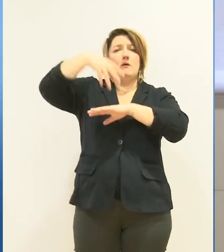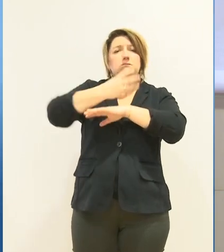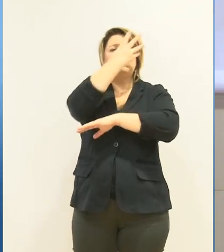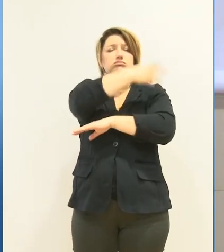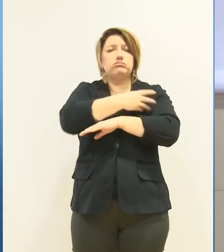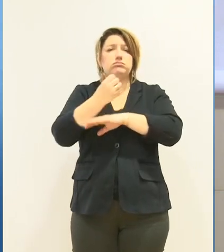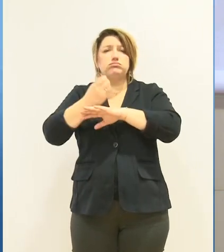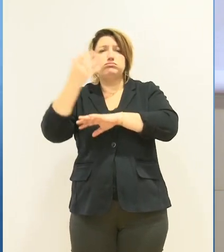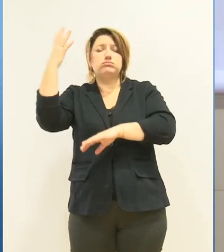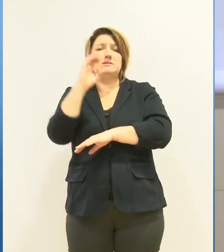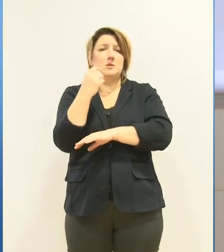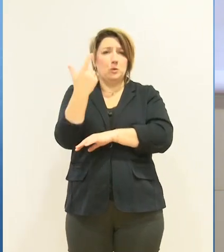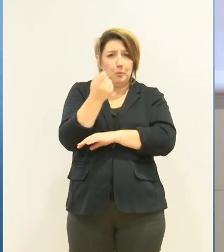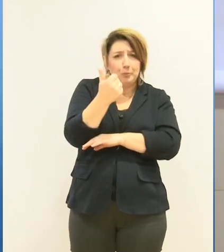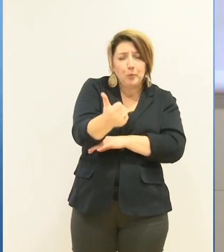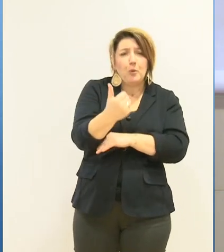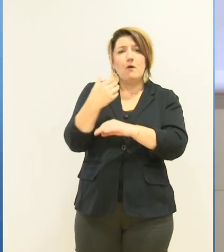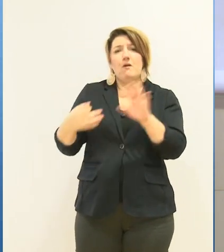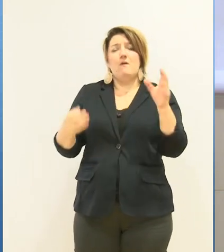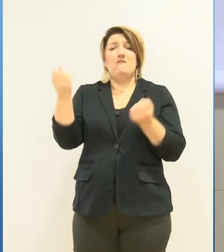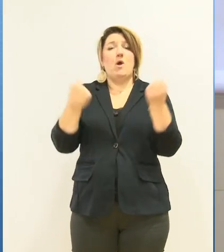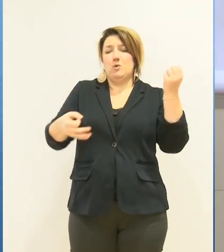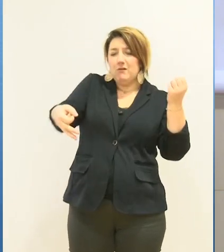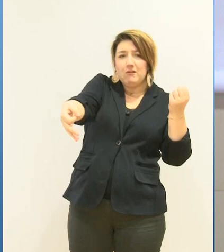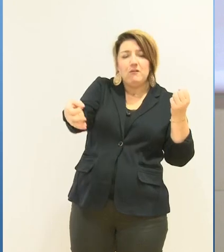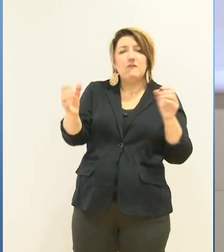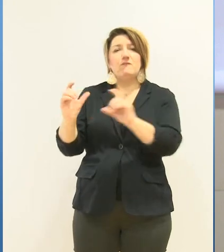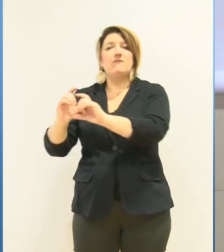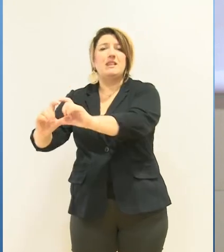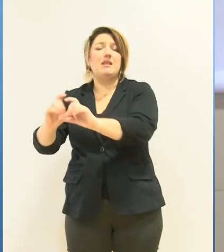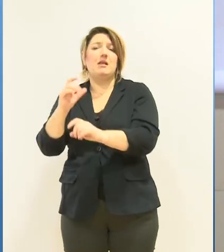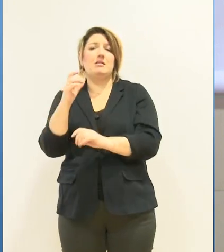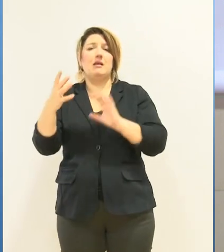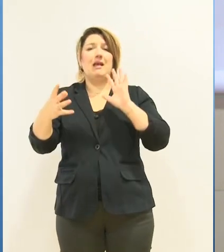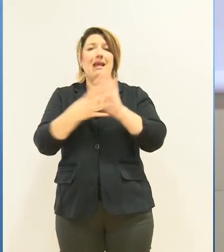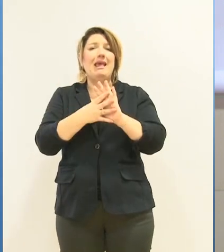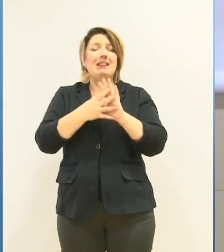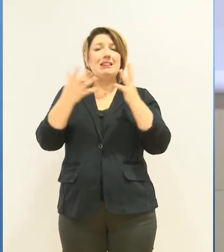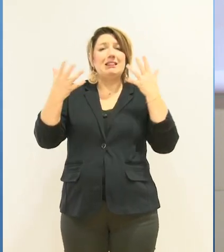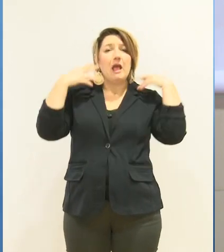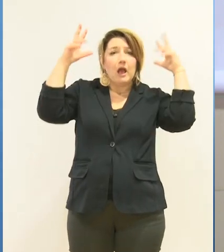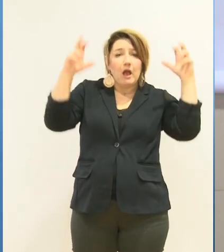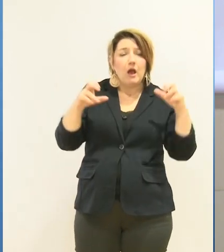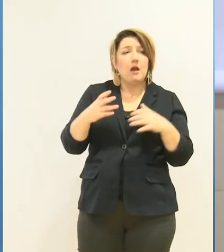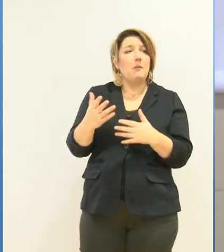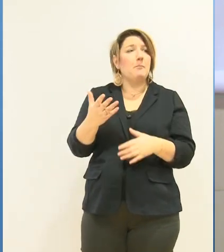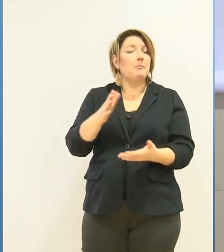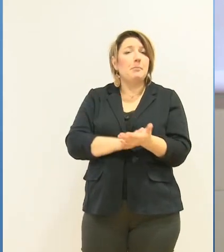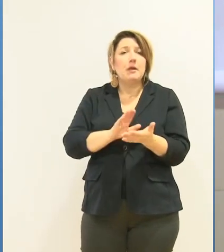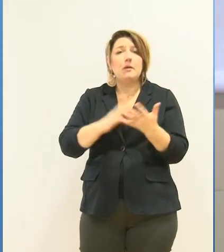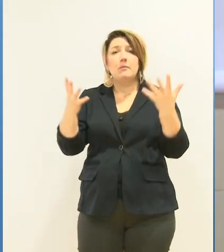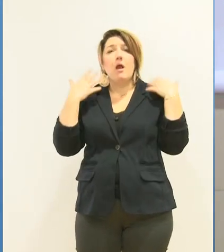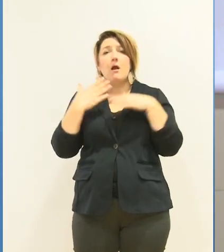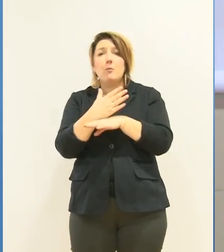mise en oeuvre des vignettes critères avec la zone un trafic limité avec le doublement de la prime rboa une cohérence